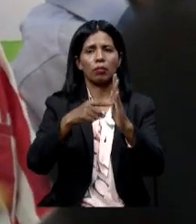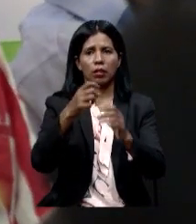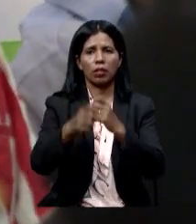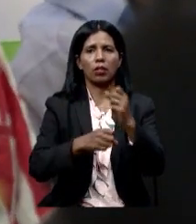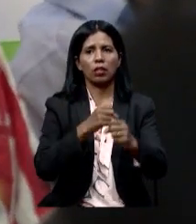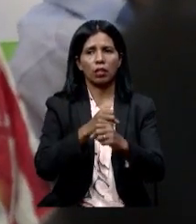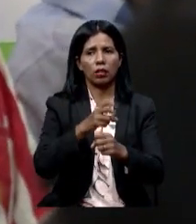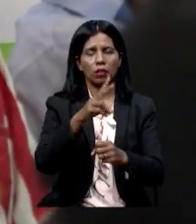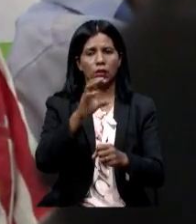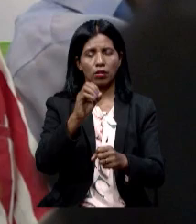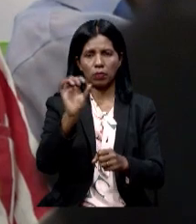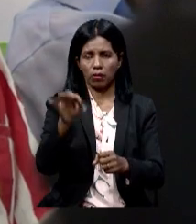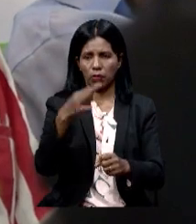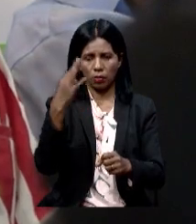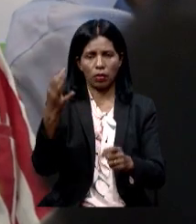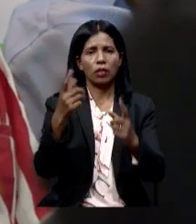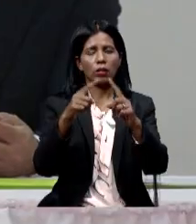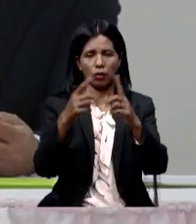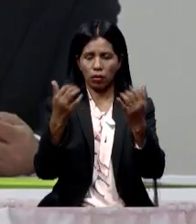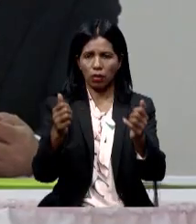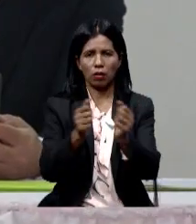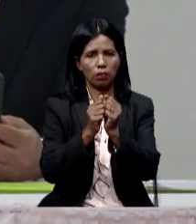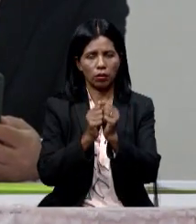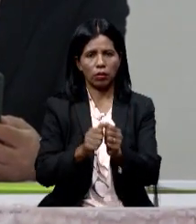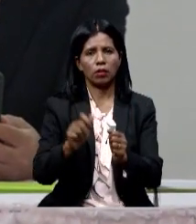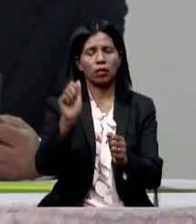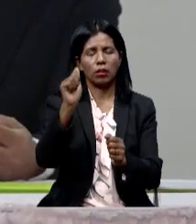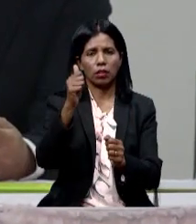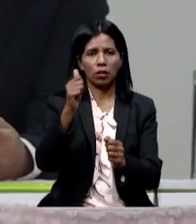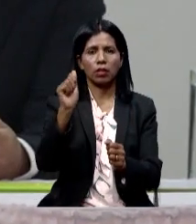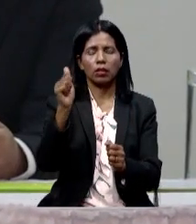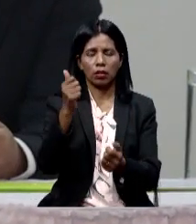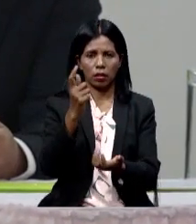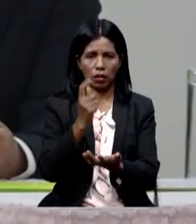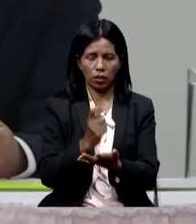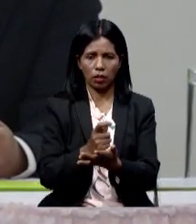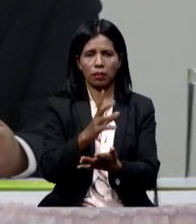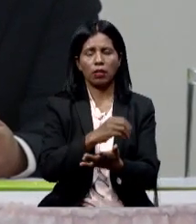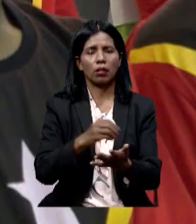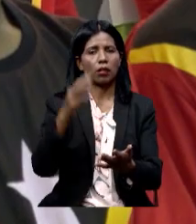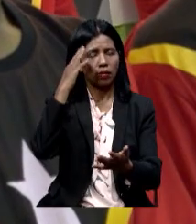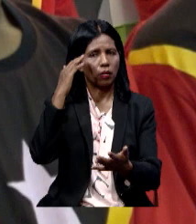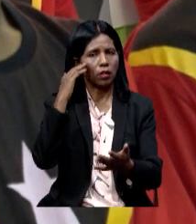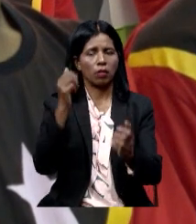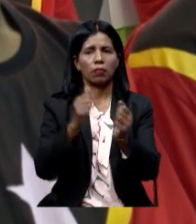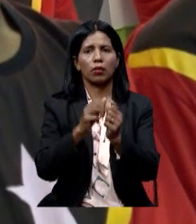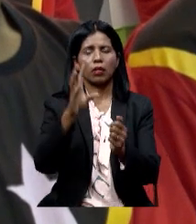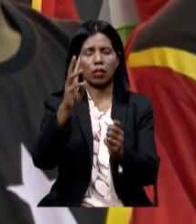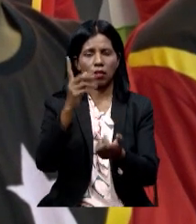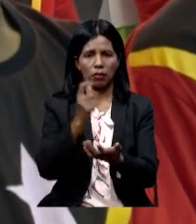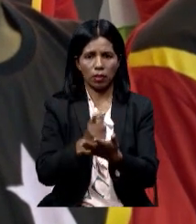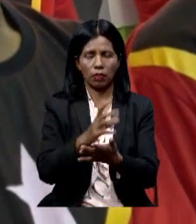Rihun Rua Sanulo Resensia. To agora, Hamutuk Rihun Sanulo Resin, no Coreia Basic Rihunen. Usi número